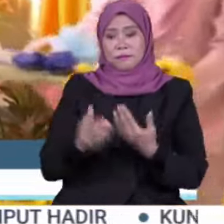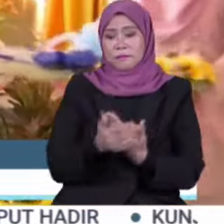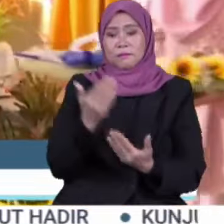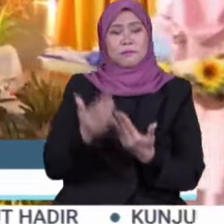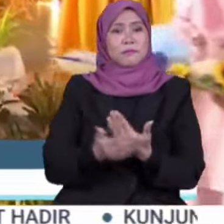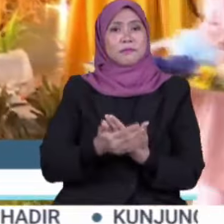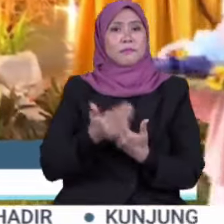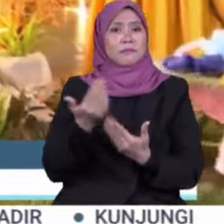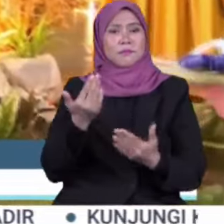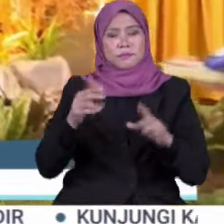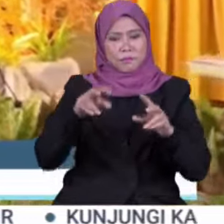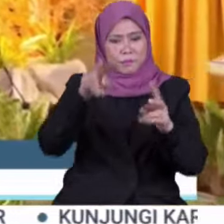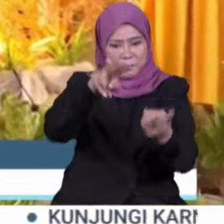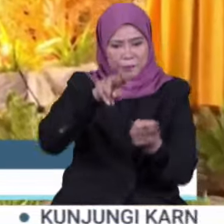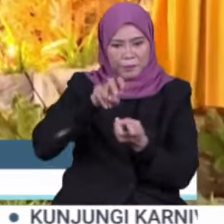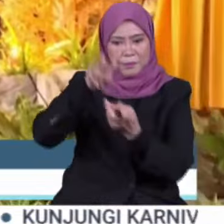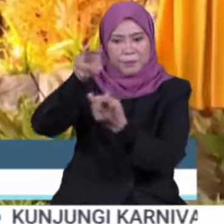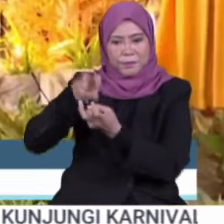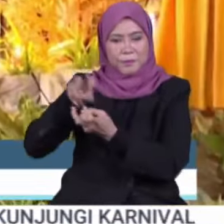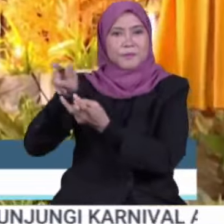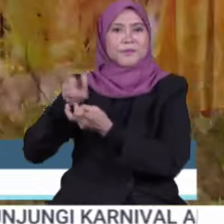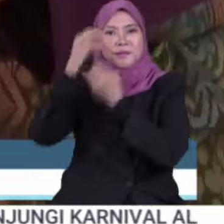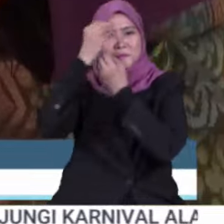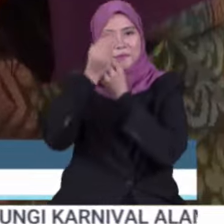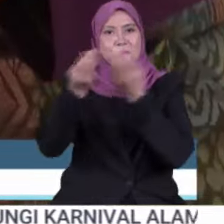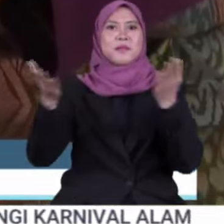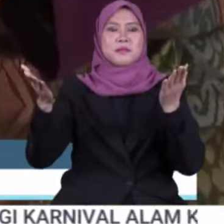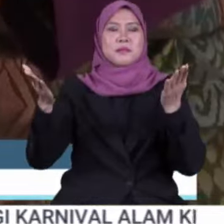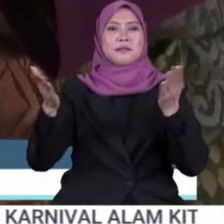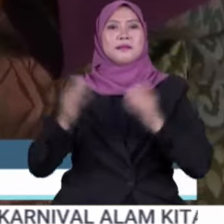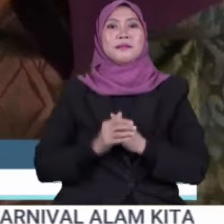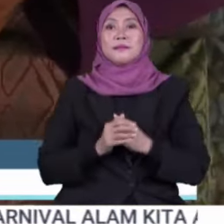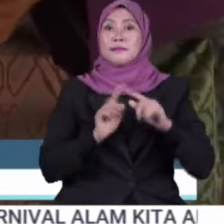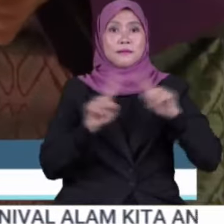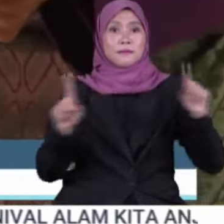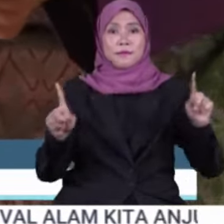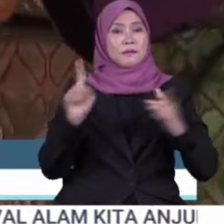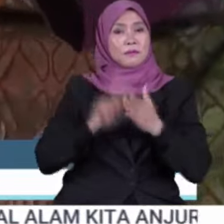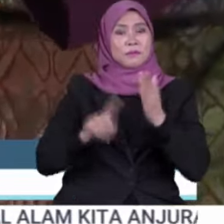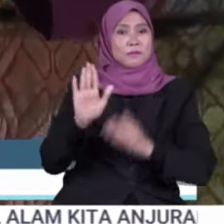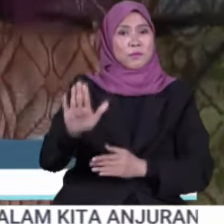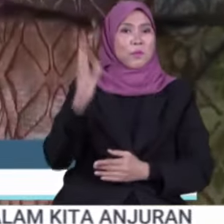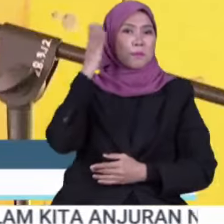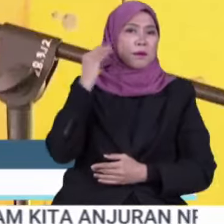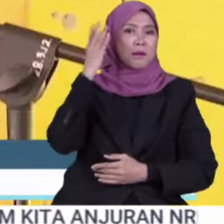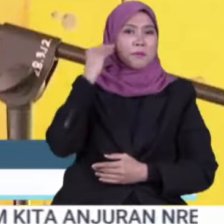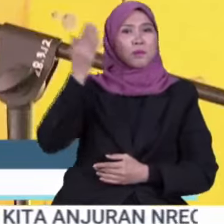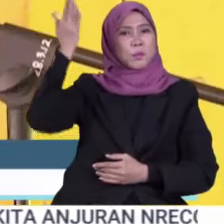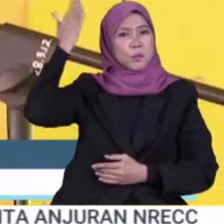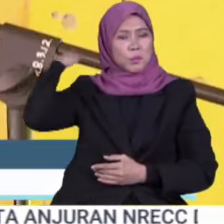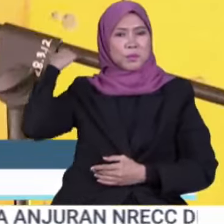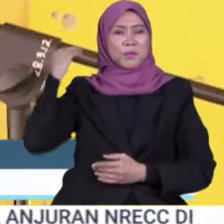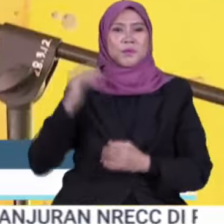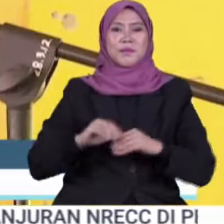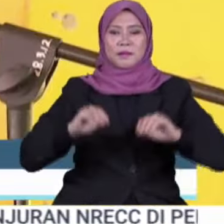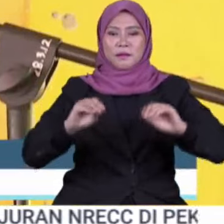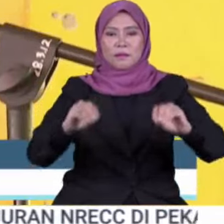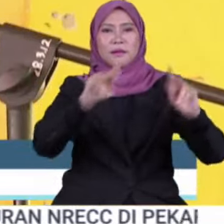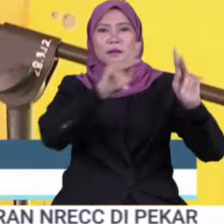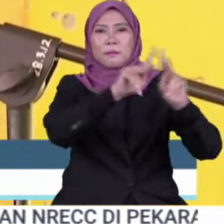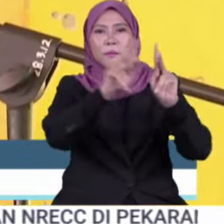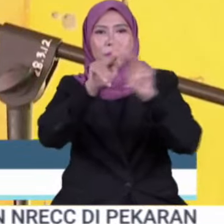mereka mendapatkan pelbagai maklumat. Berbeza apa yang dilalui beliau dahulu. Mengajar di luar